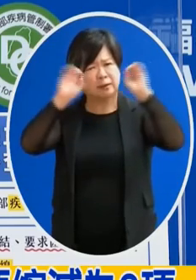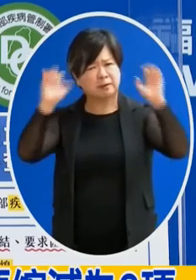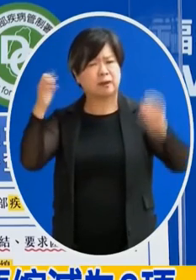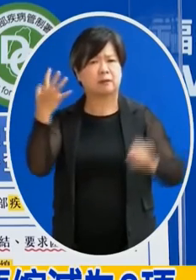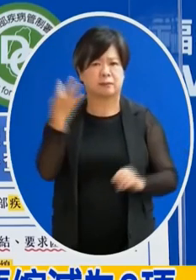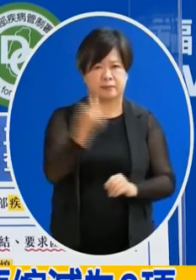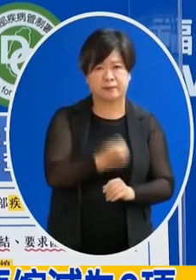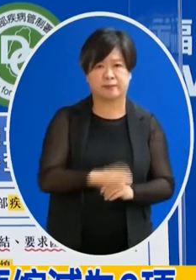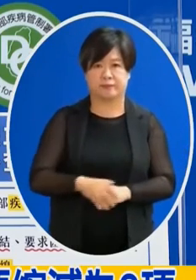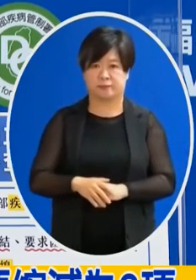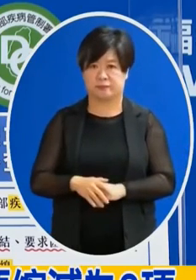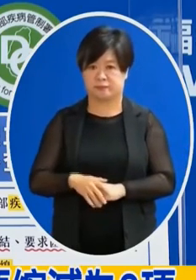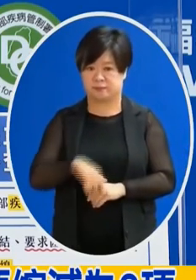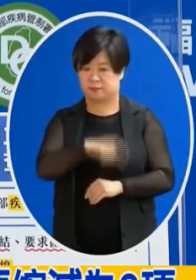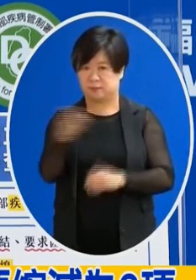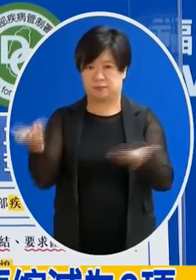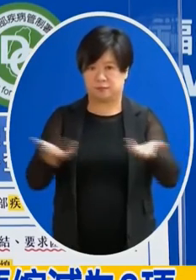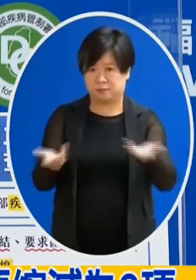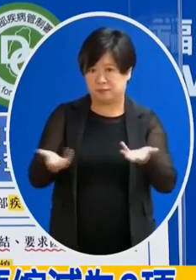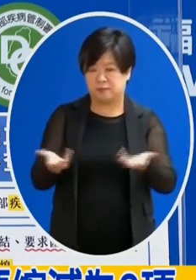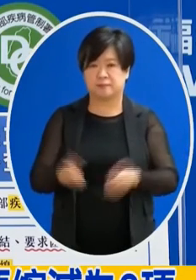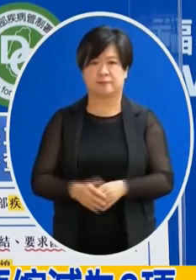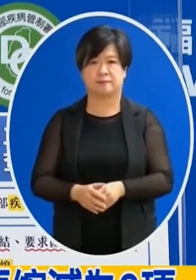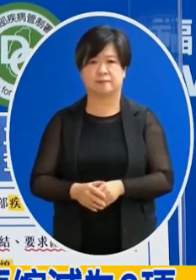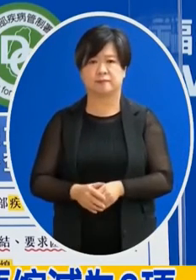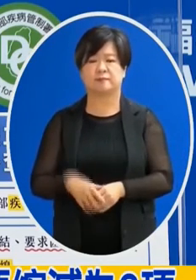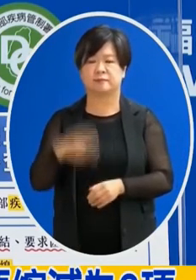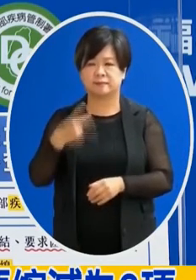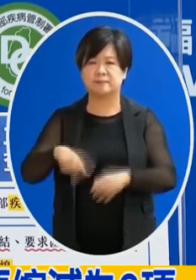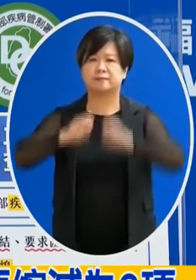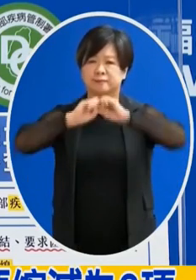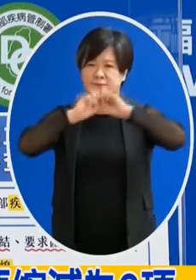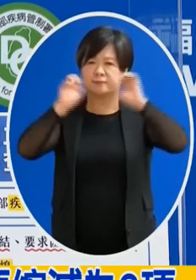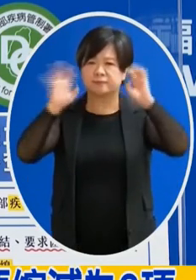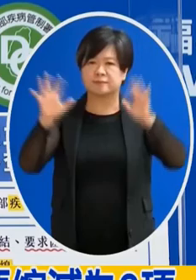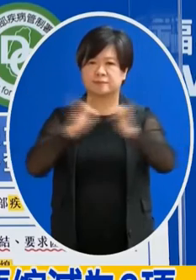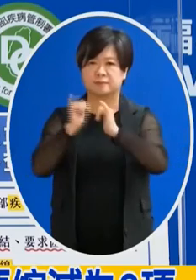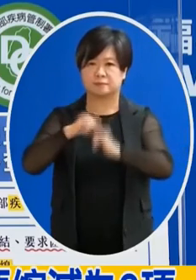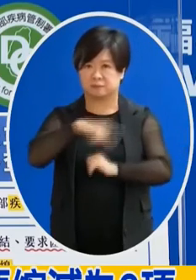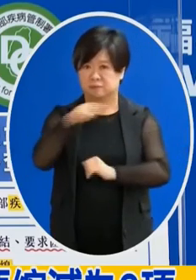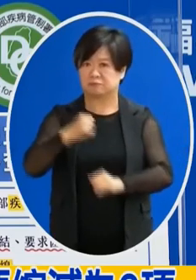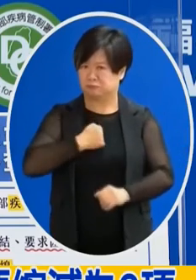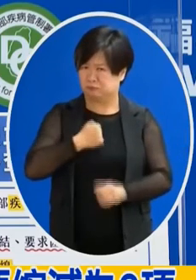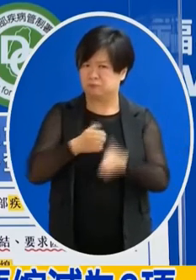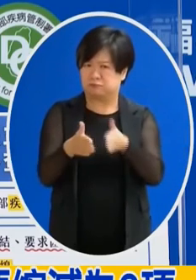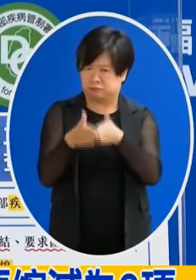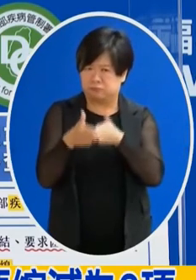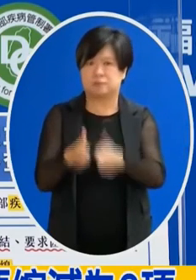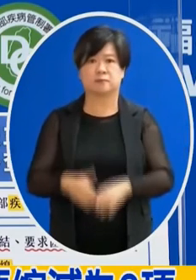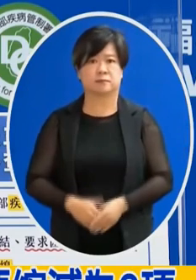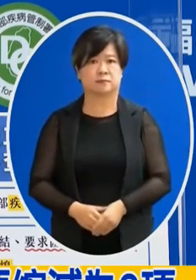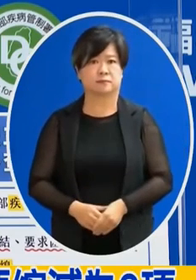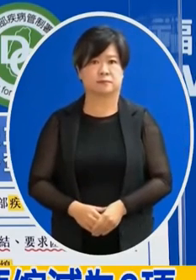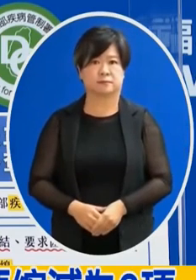明，那这些事项呢，也不断的在宣导，让民众可以知道。